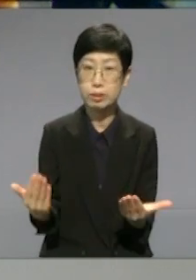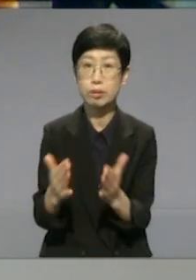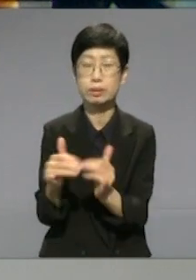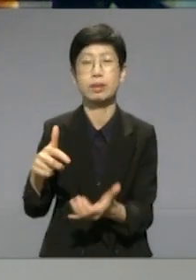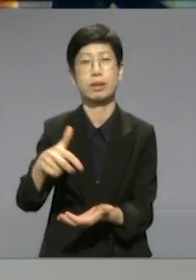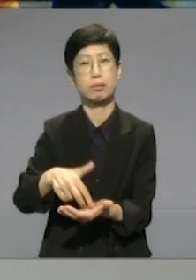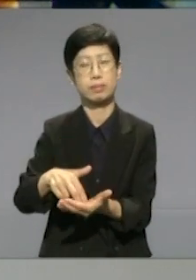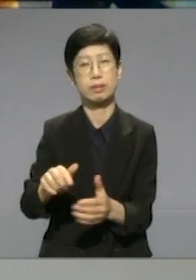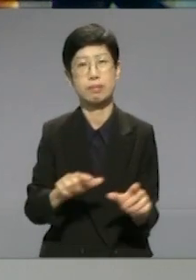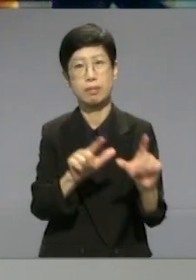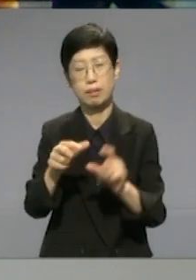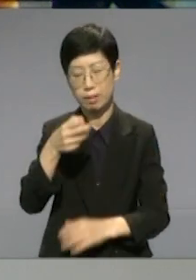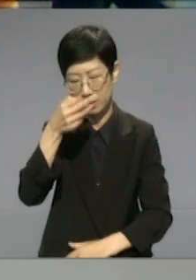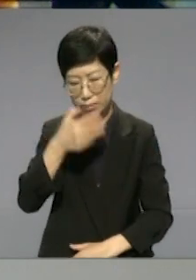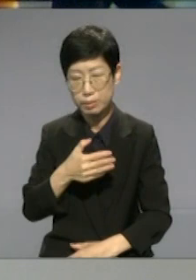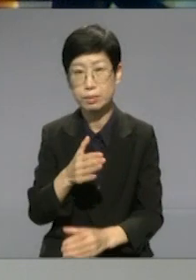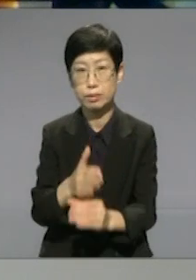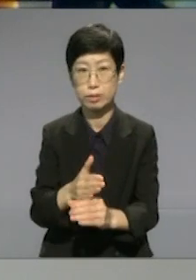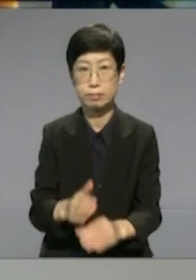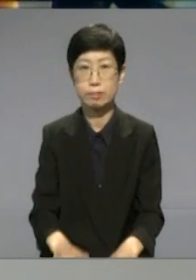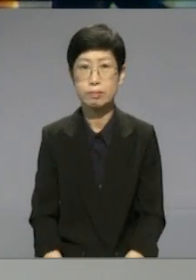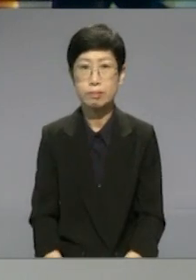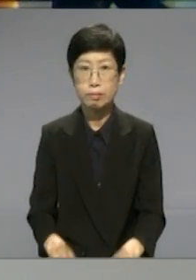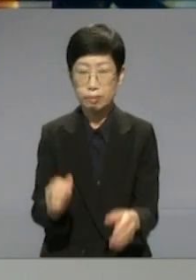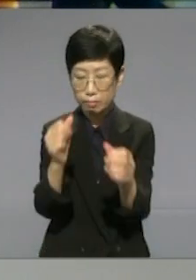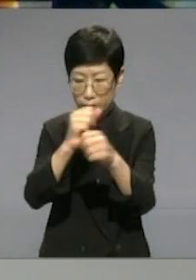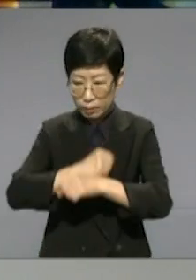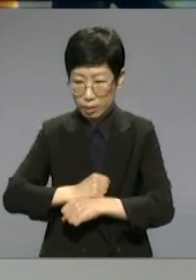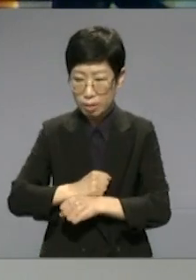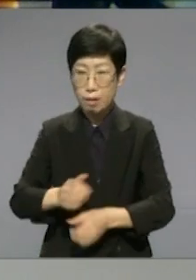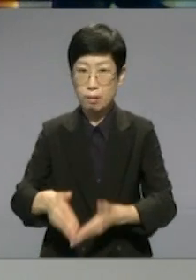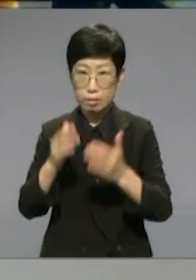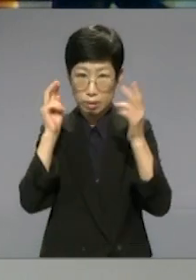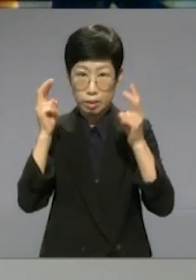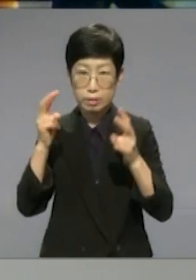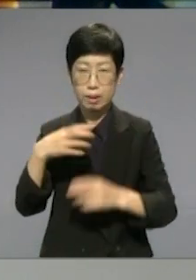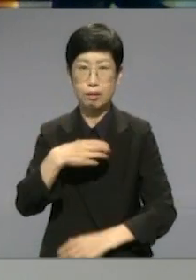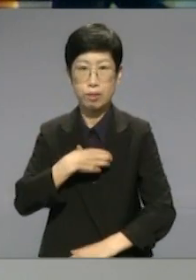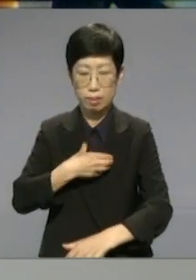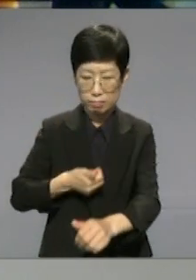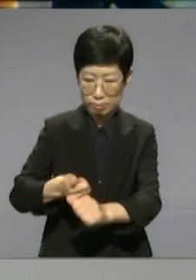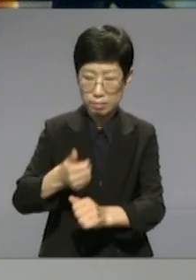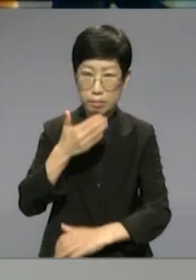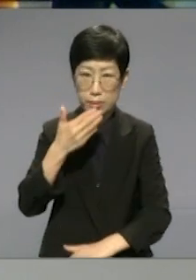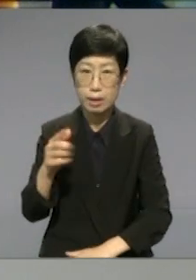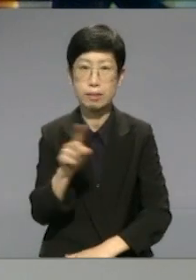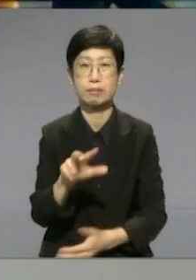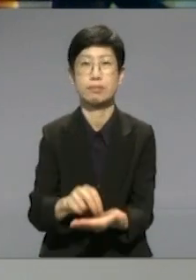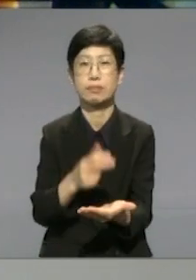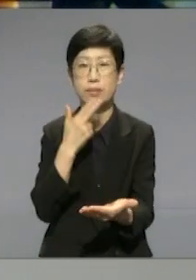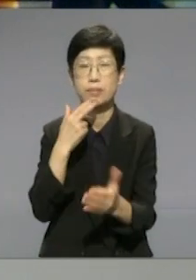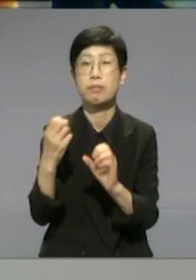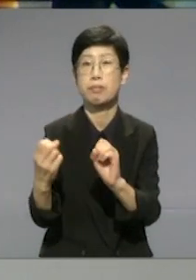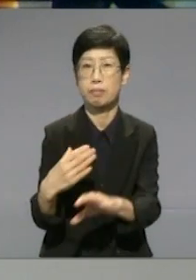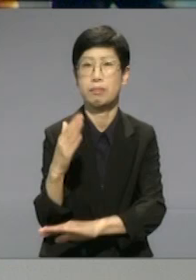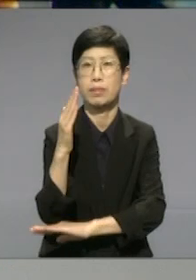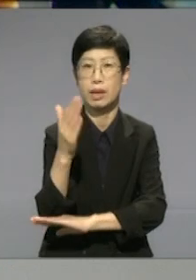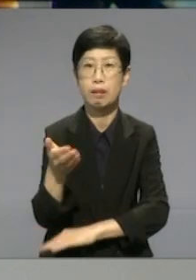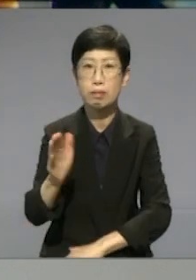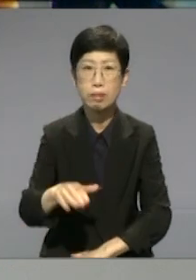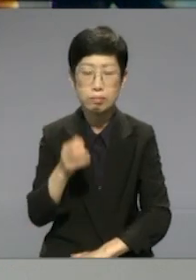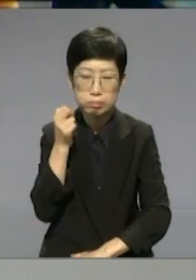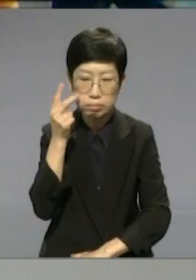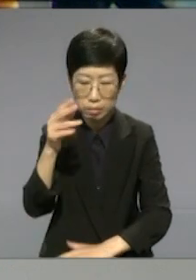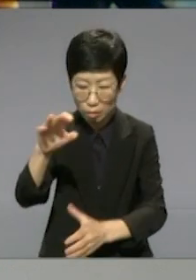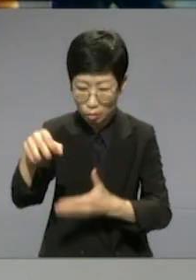생계도 위협하고 있습니다. 부도를 낸 건설사들은 위기를 헤쳐나갈 것이다. 아무런 문제가 없다고 말하지만 몇 달째 급여를 못